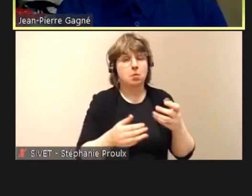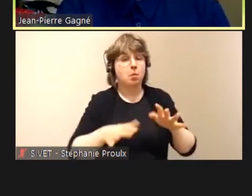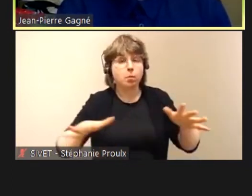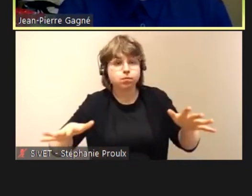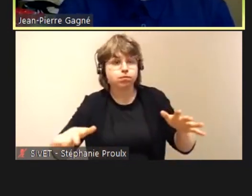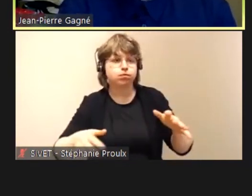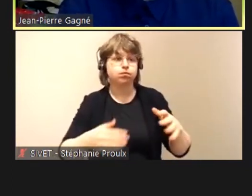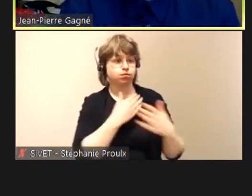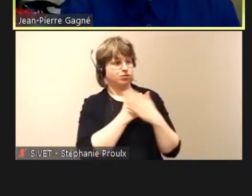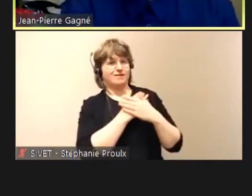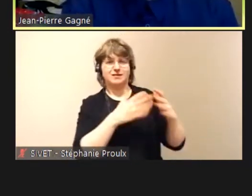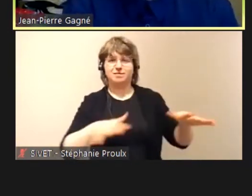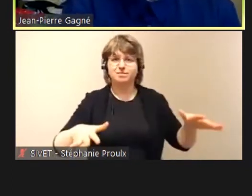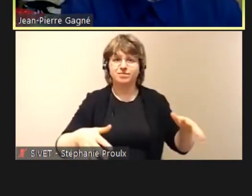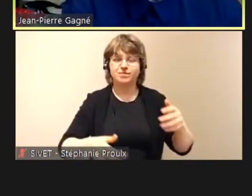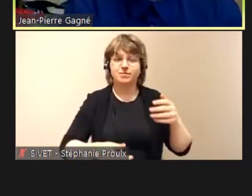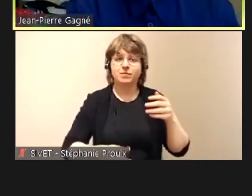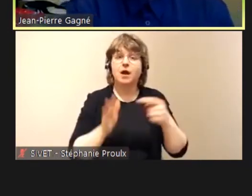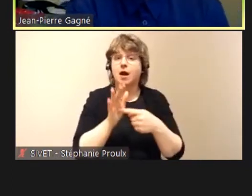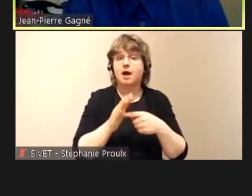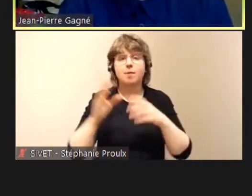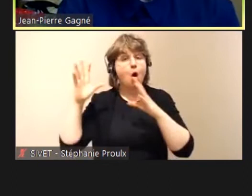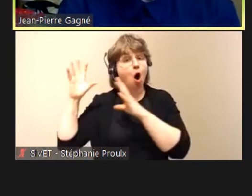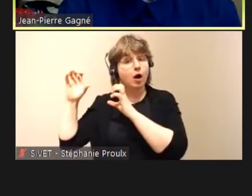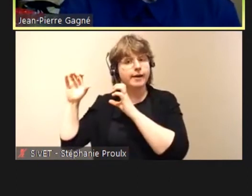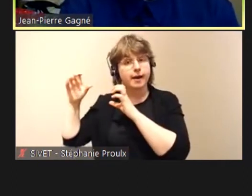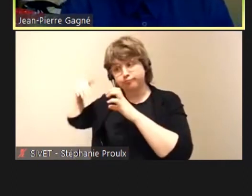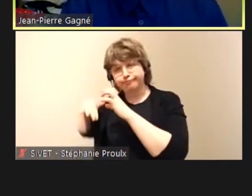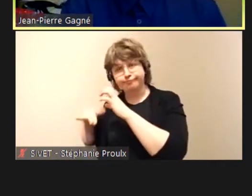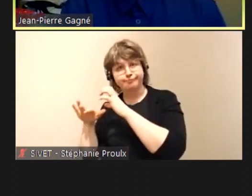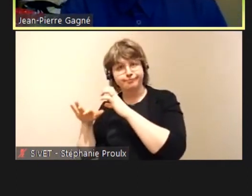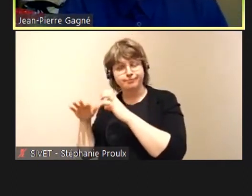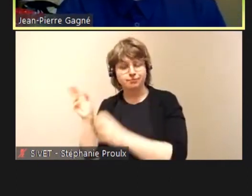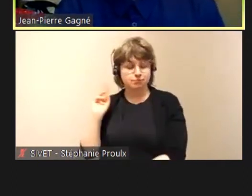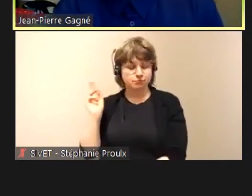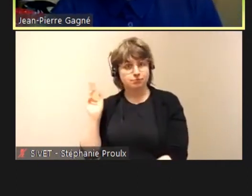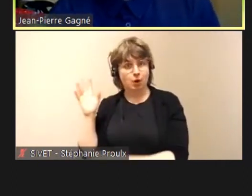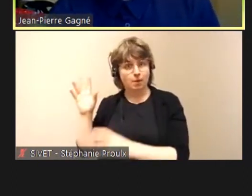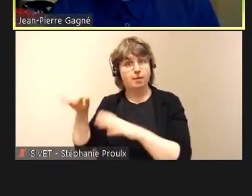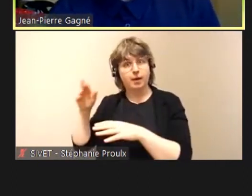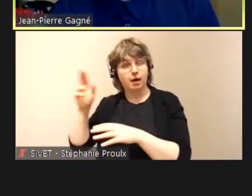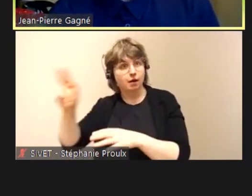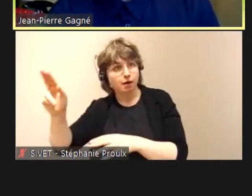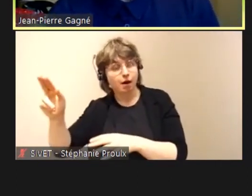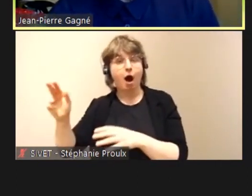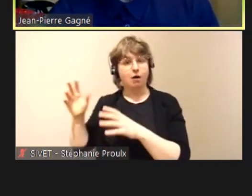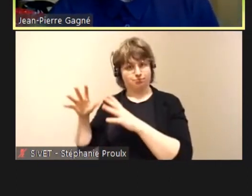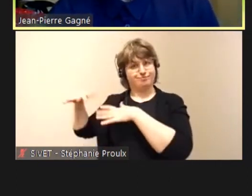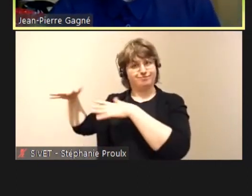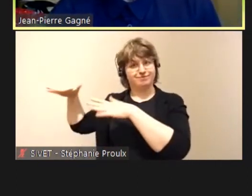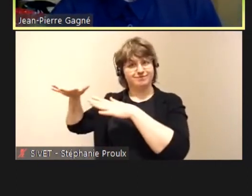qu'on va mettre sur un vibreur qu'on va mettre sur notre oreille. Alors, si jamais pendant qu'on dormait, le détecteur